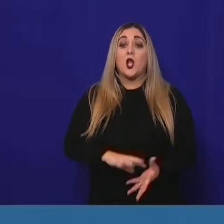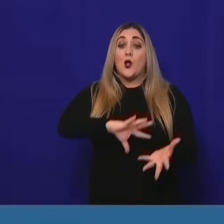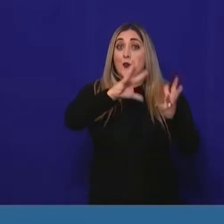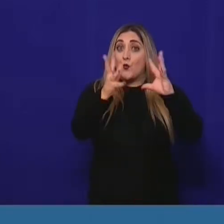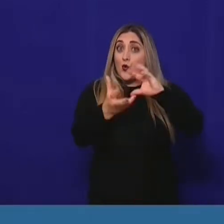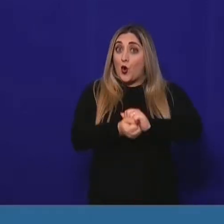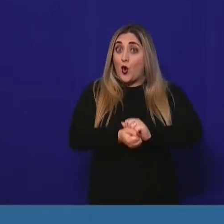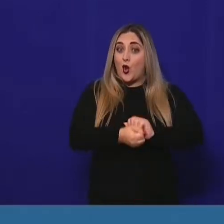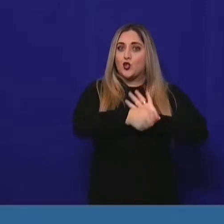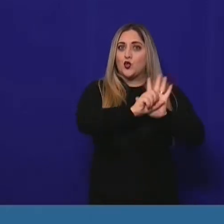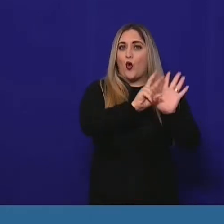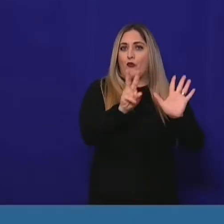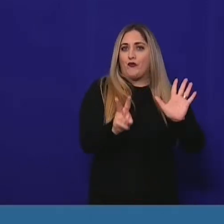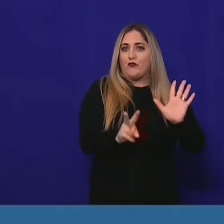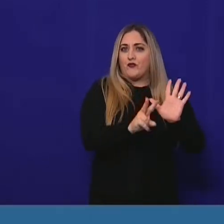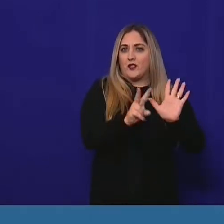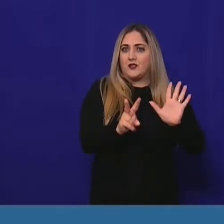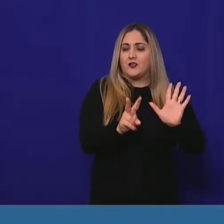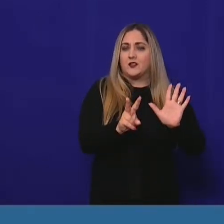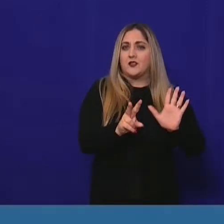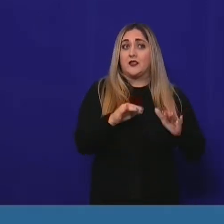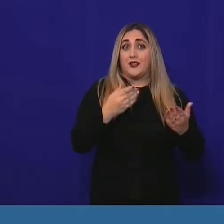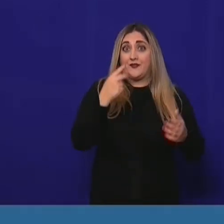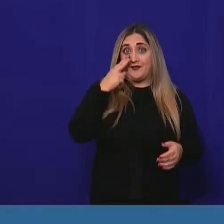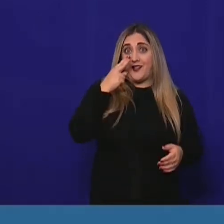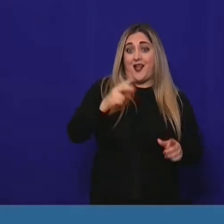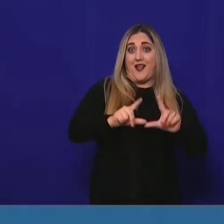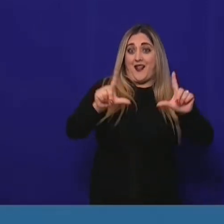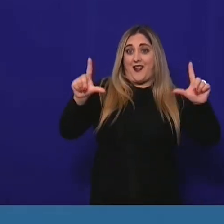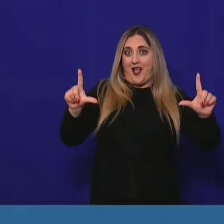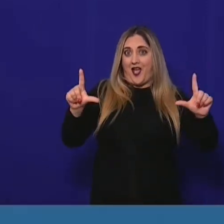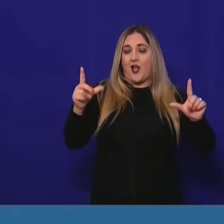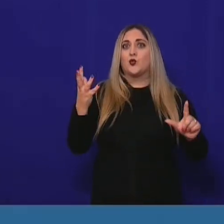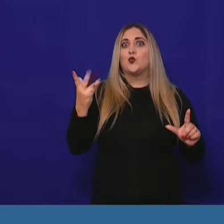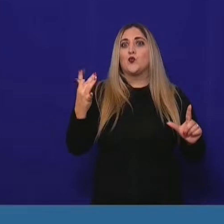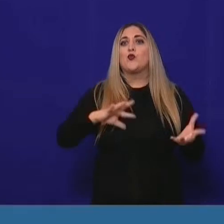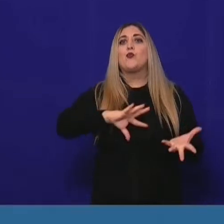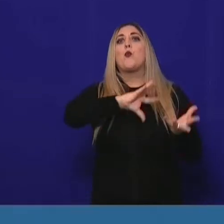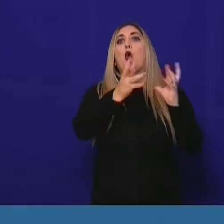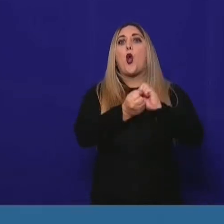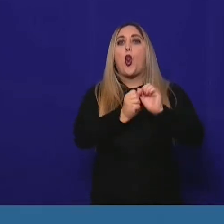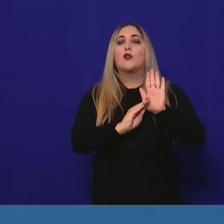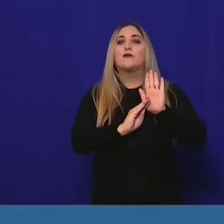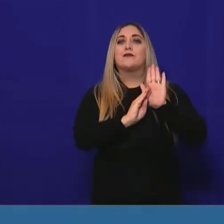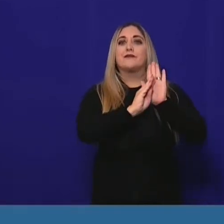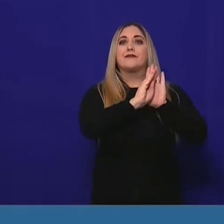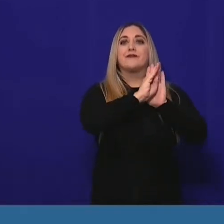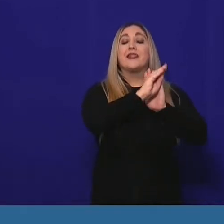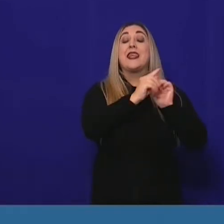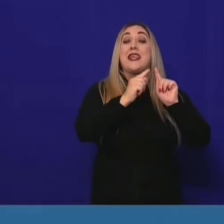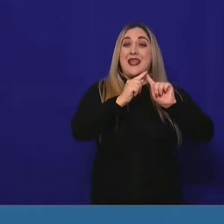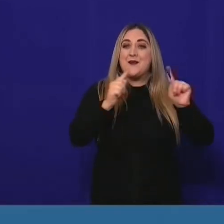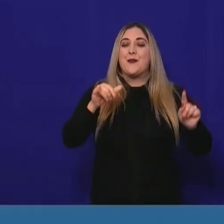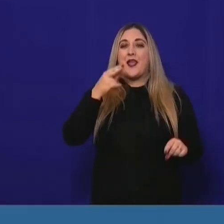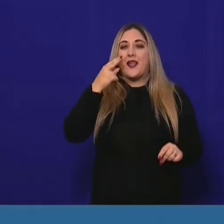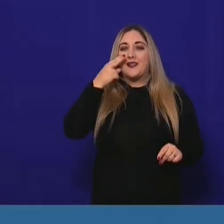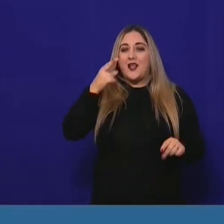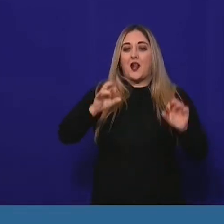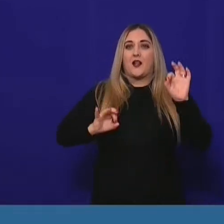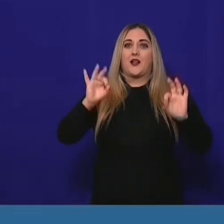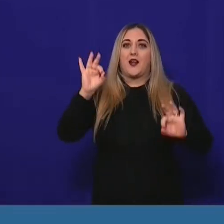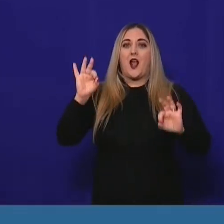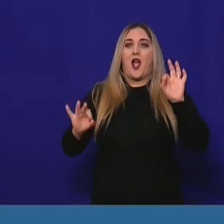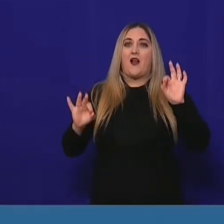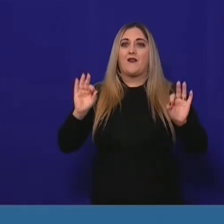Il-total tal-każijiet tal-COVID bħalma qegħdin naraw dejjem huwa kumulattiv, dejjem iżdied, però jekk tħares lejn it-trend